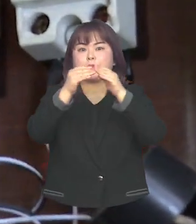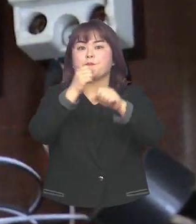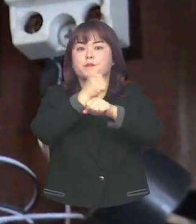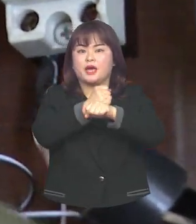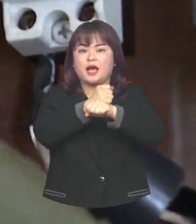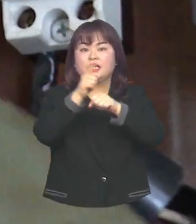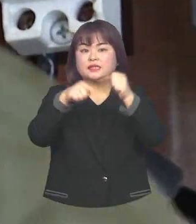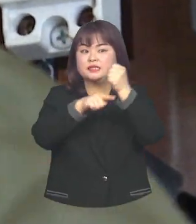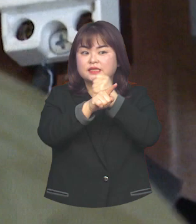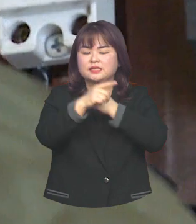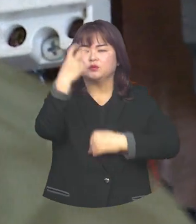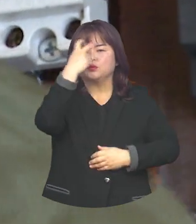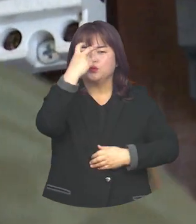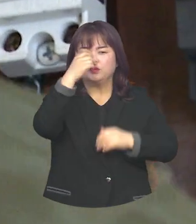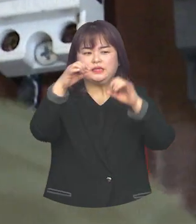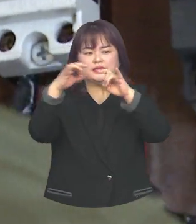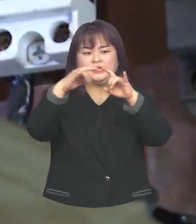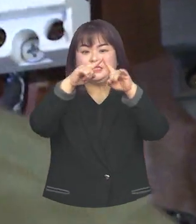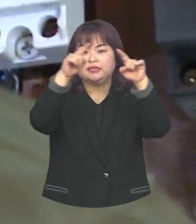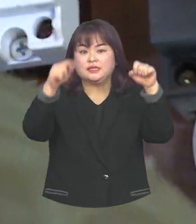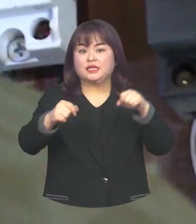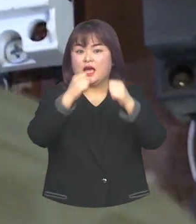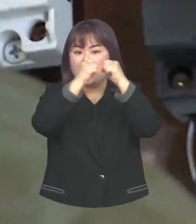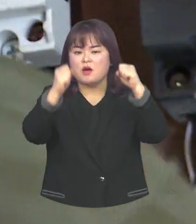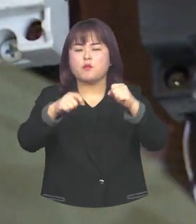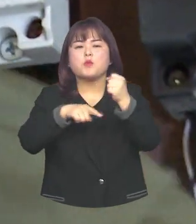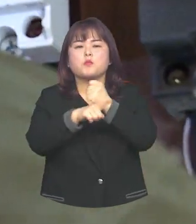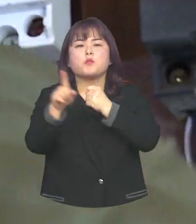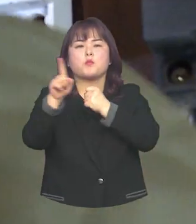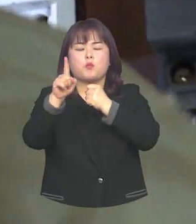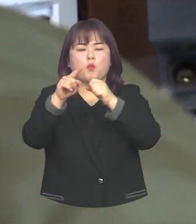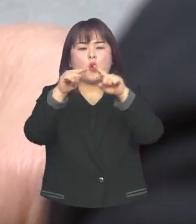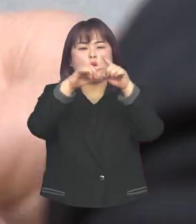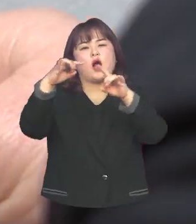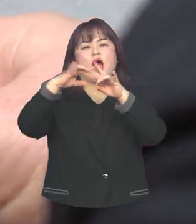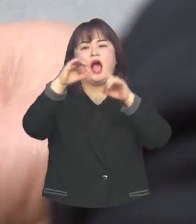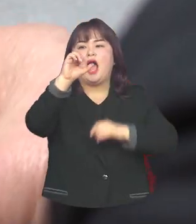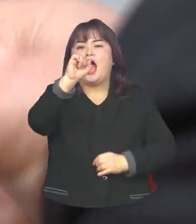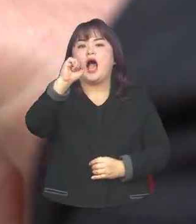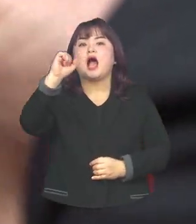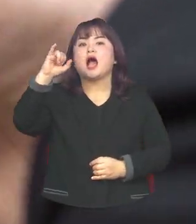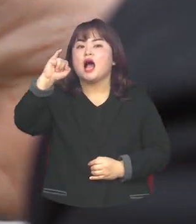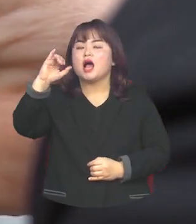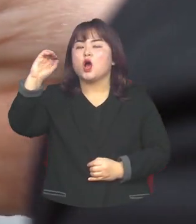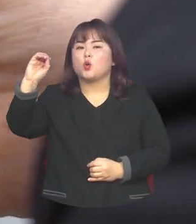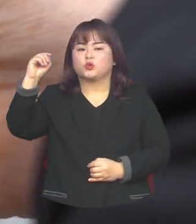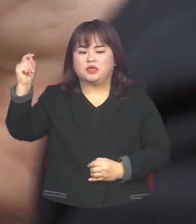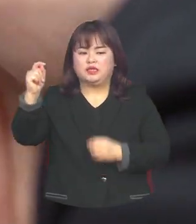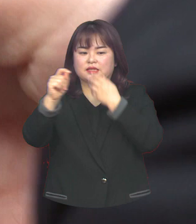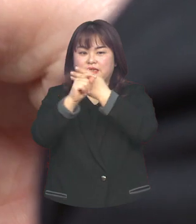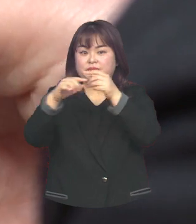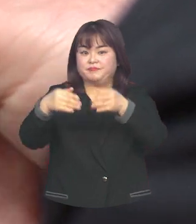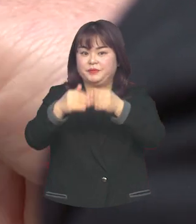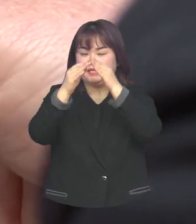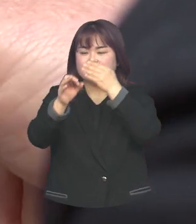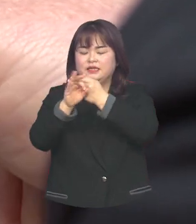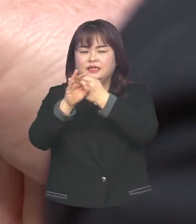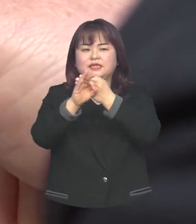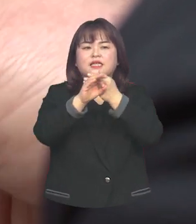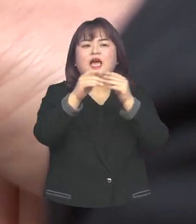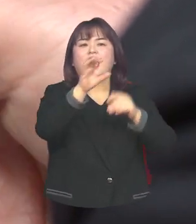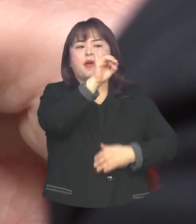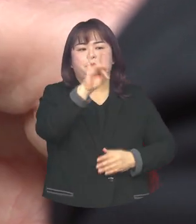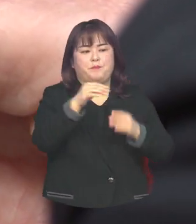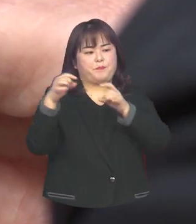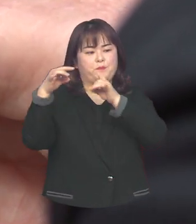전력 모니터링 시스템은 노후 상가나 주택의 분전반에 IoT 센서를 설치한 뒤 앱과 연동되는 방식으로 앱을